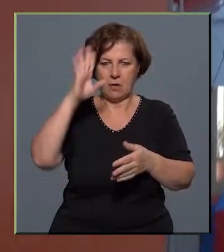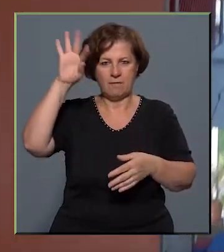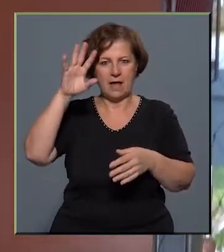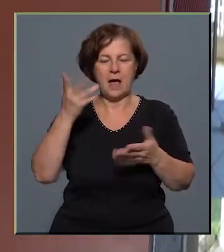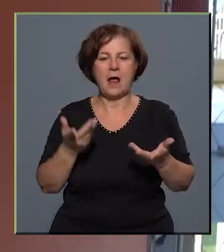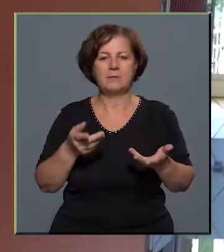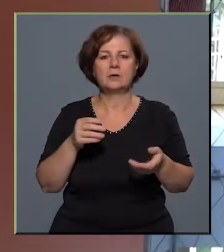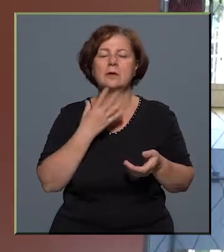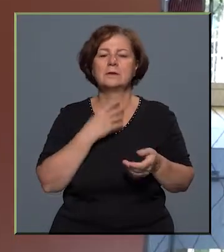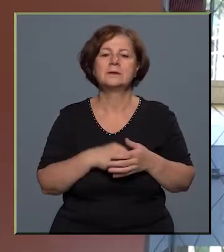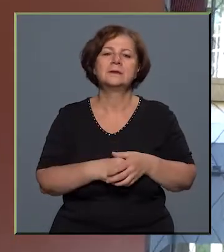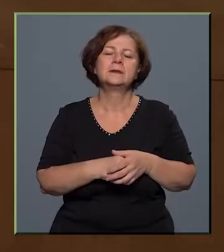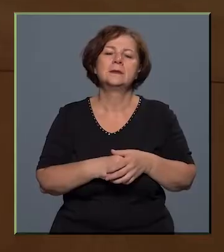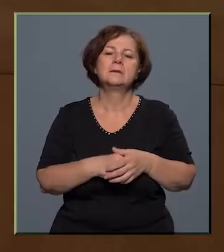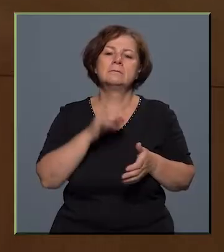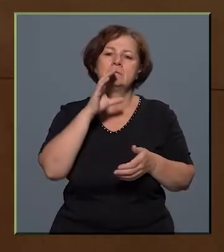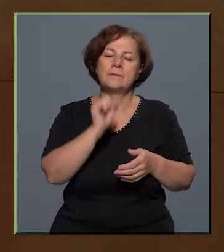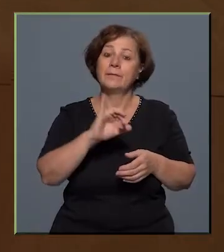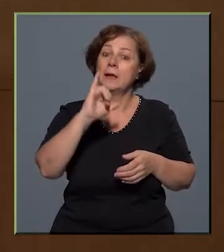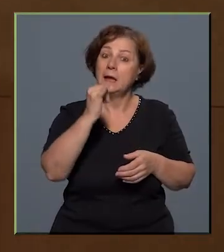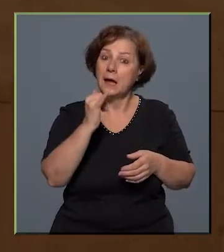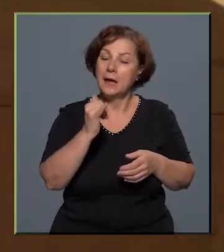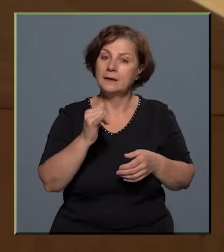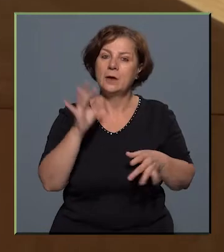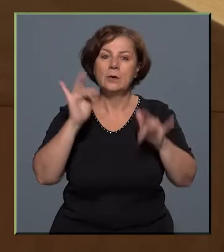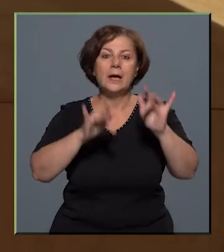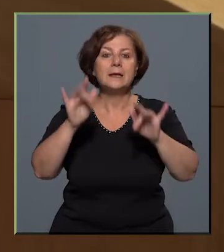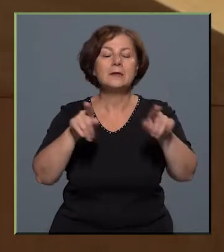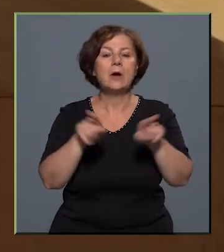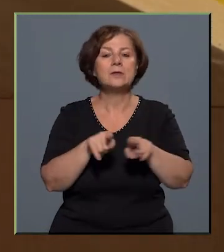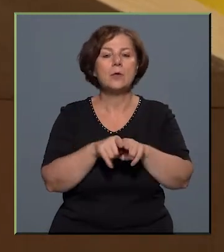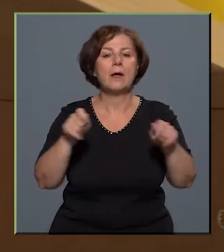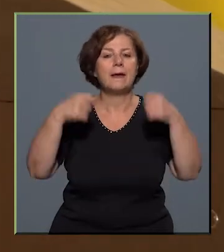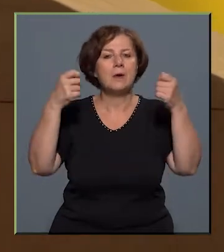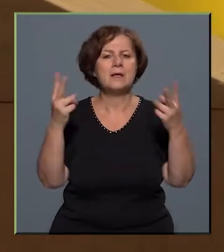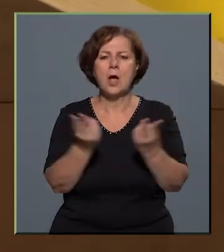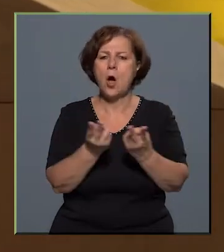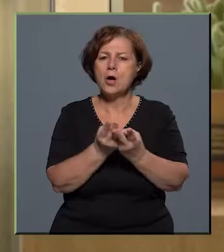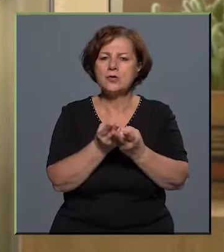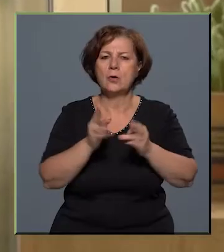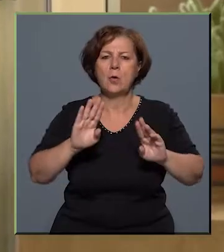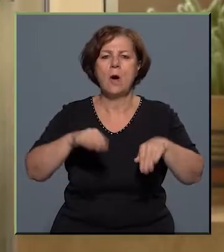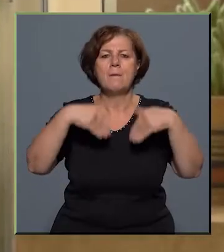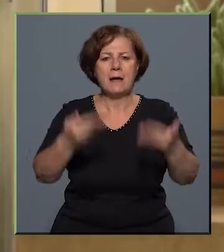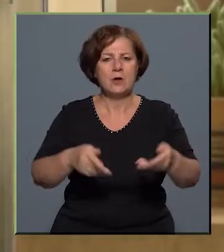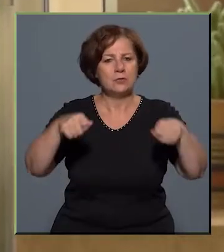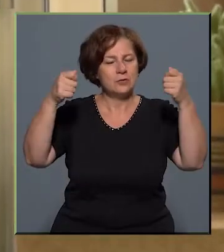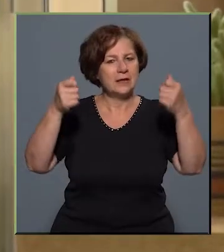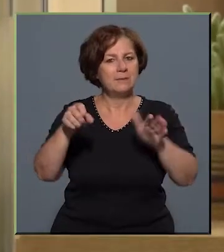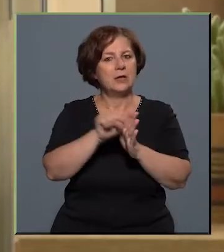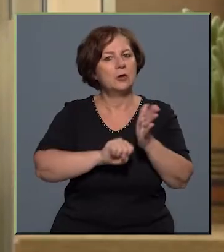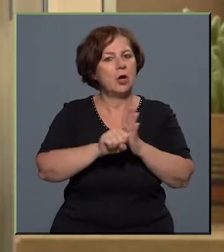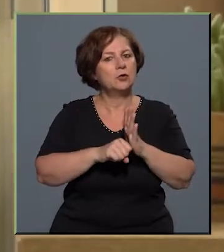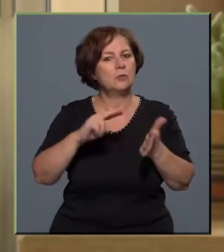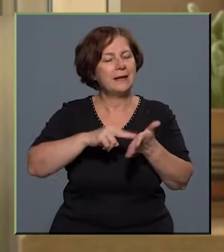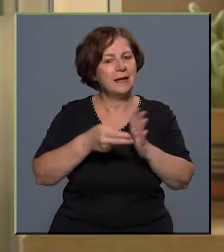a tervezői vágyámoknak? Azt kell mondjam, hogy igen. Tehát, hogy ritka az az épület, ahol ennyire hasonlít a megvalósult épület a